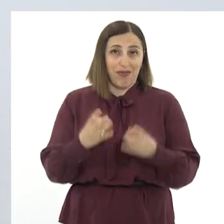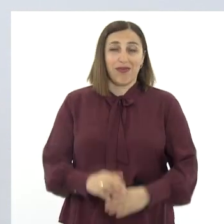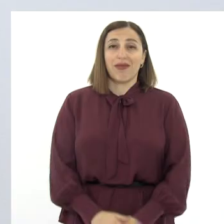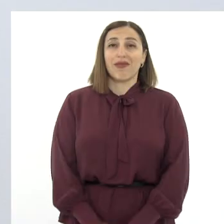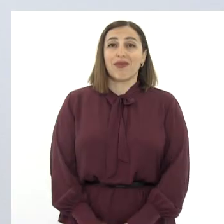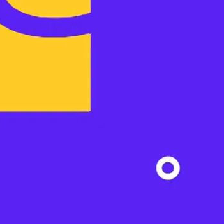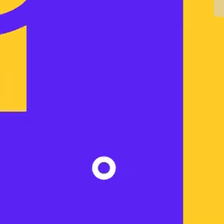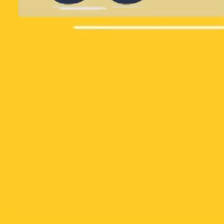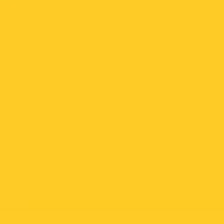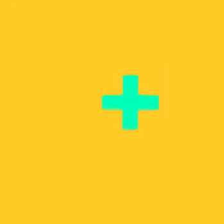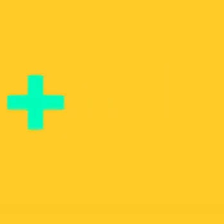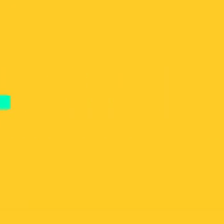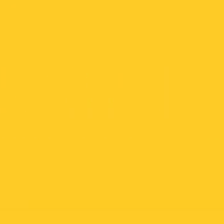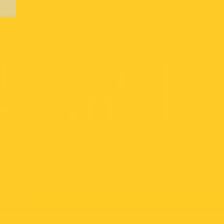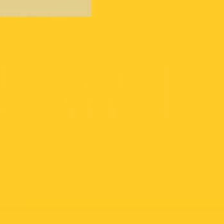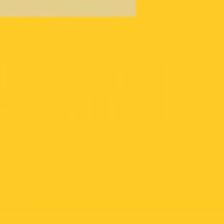գումար ծախսել։